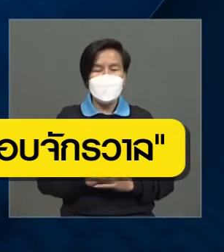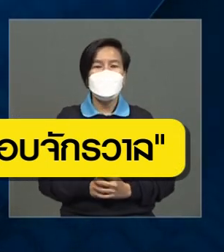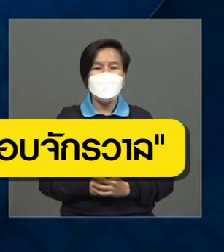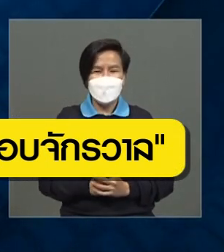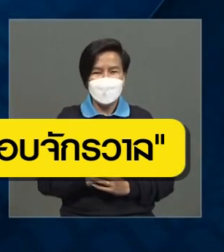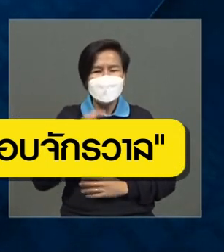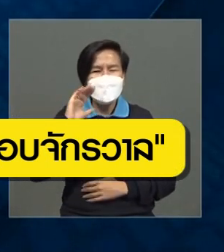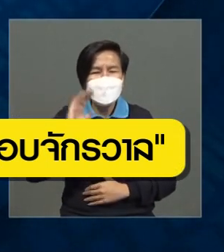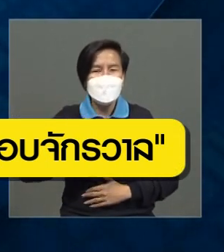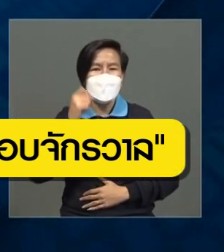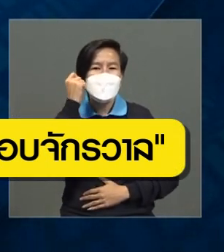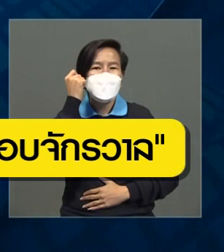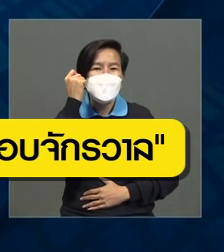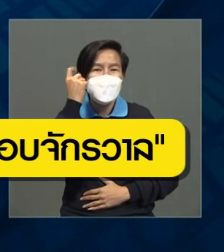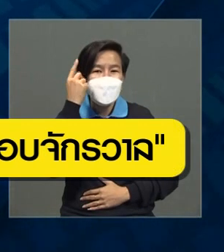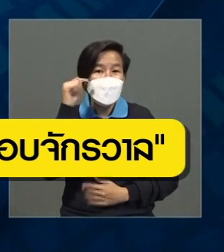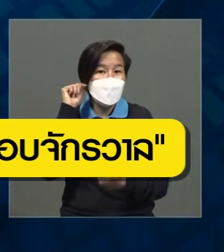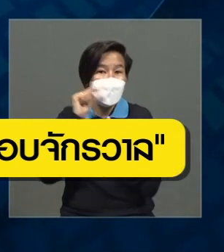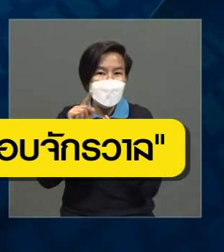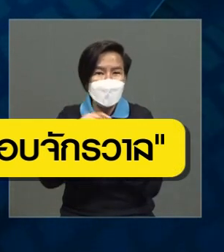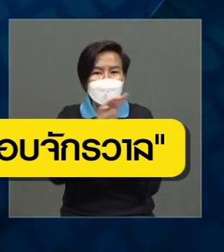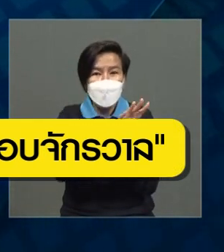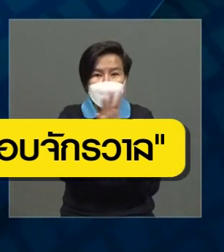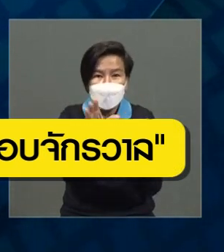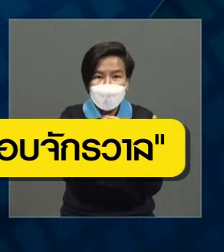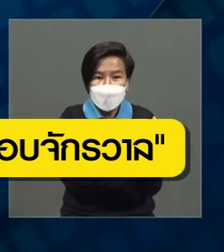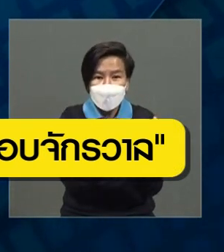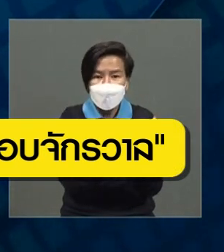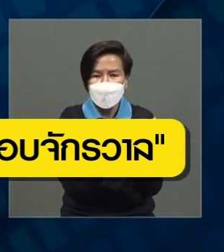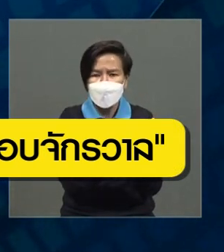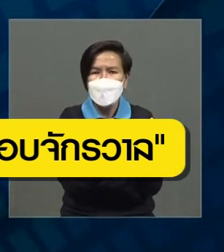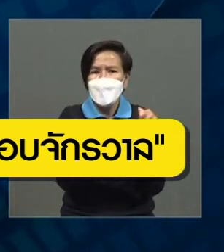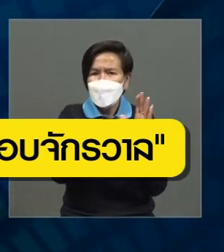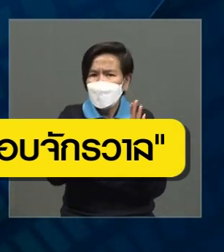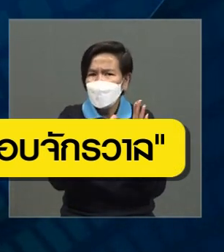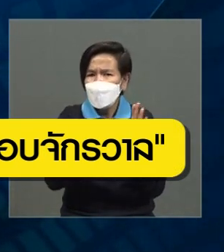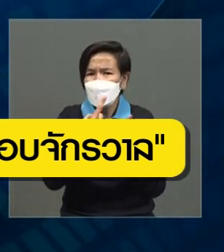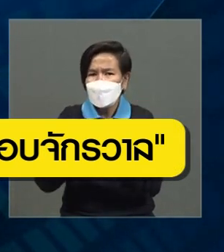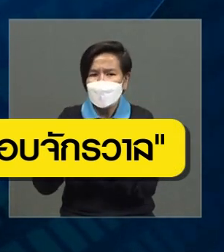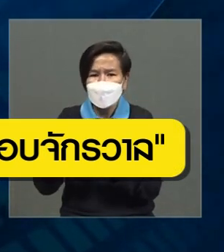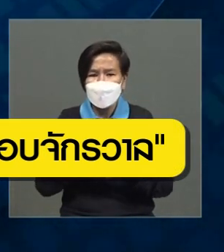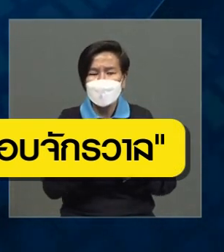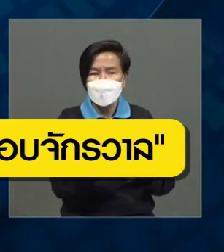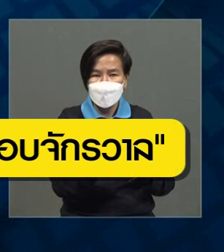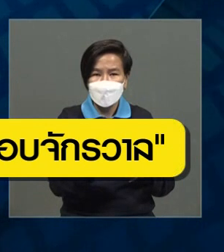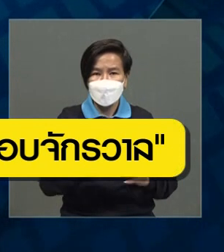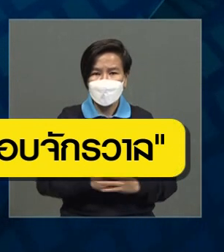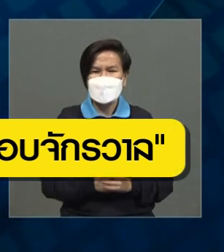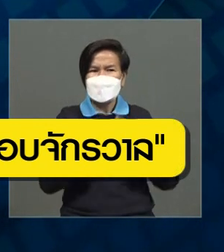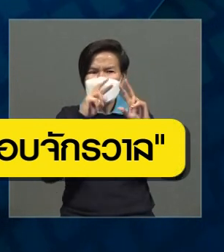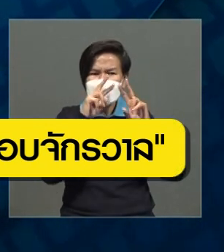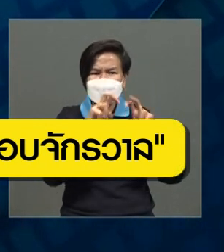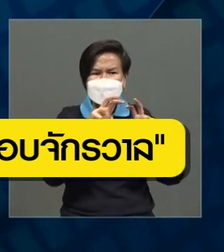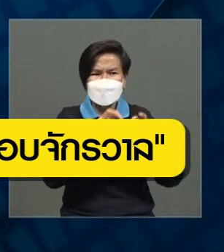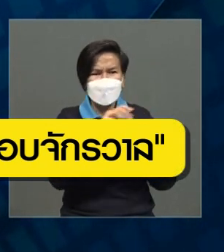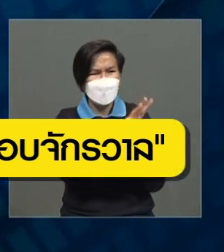ก็จะเป็นการป้องกันทั้งตัวเราเองและคนที่อยู่รอบข้างเราคนในครอบครัวด้วยกำหนดออกมาเป็น 10ข้อนะครับซึ่งถ้าว่ากันไปตามมา